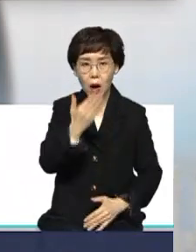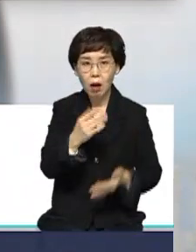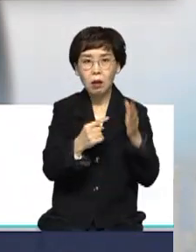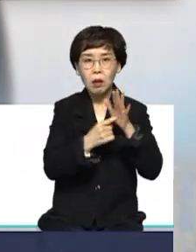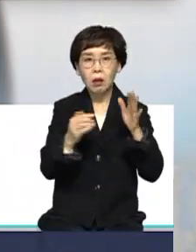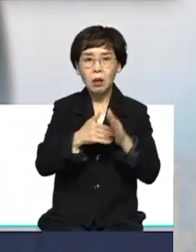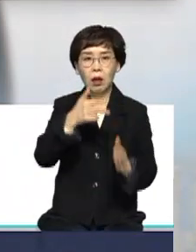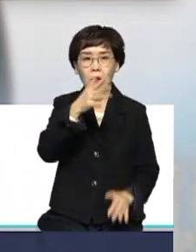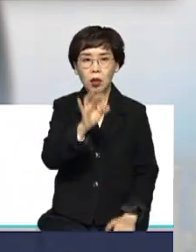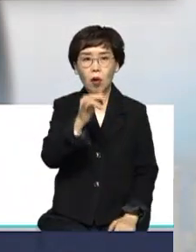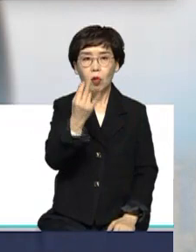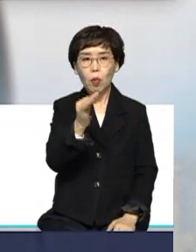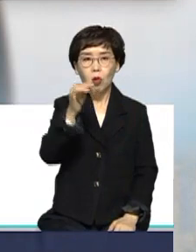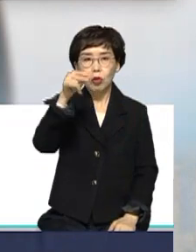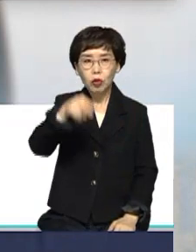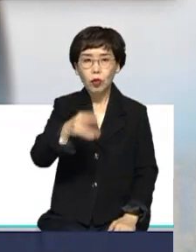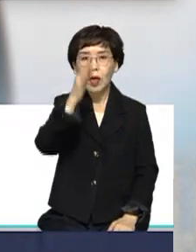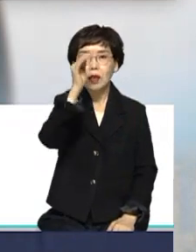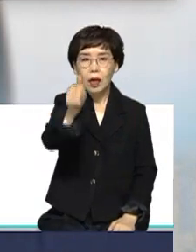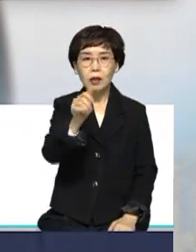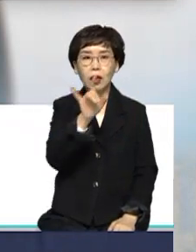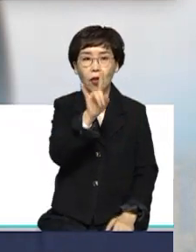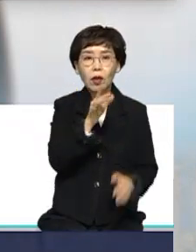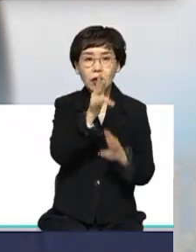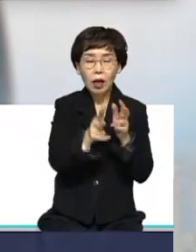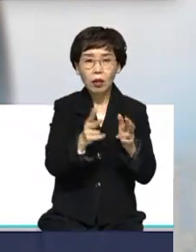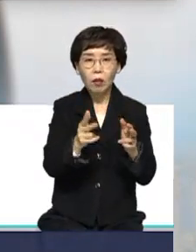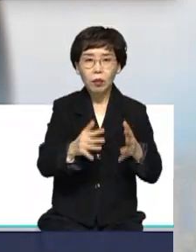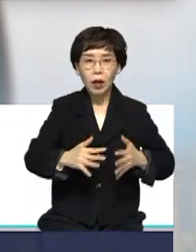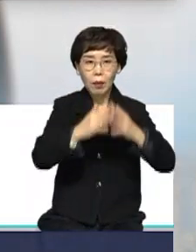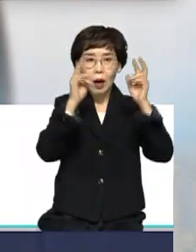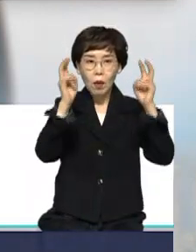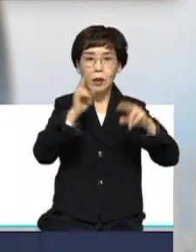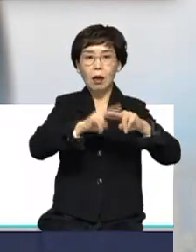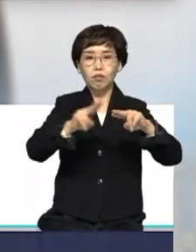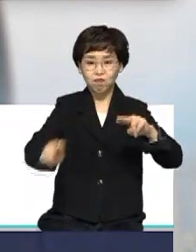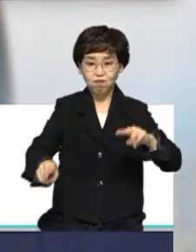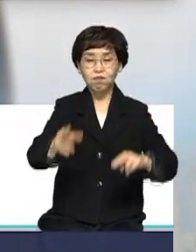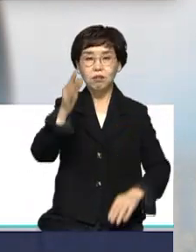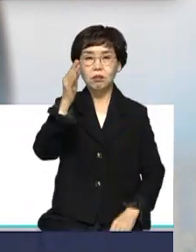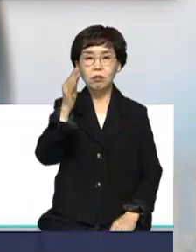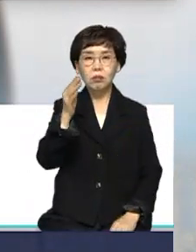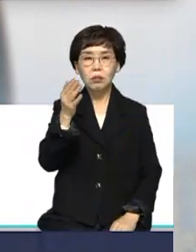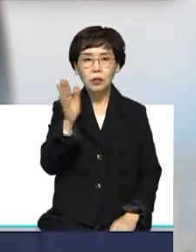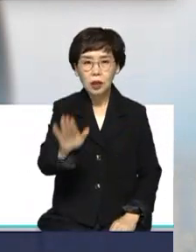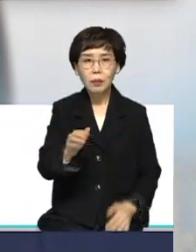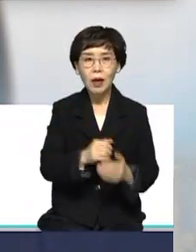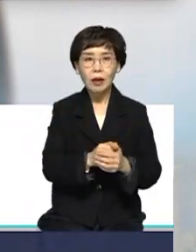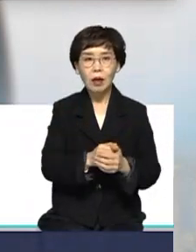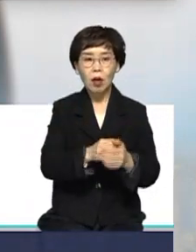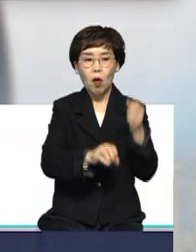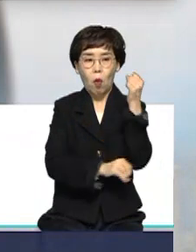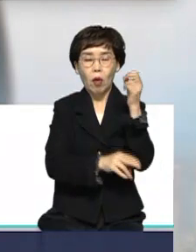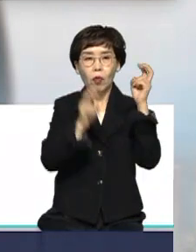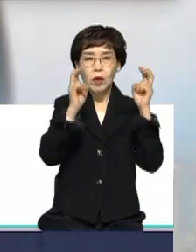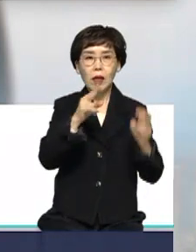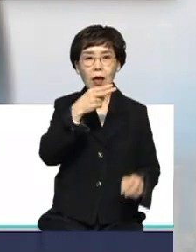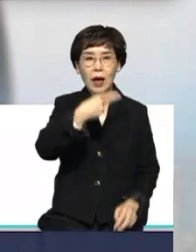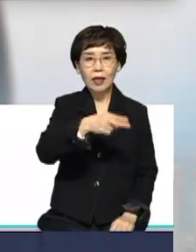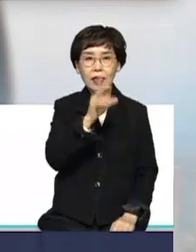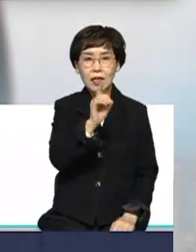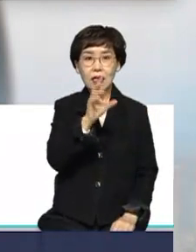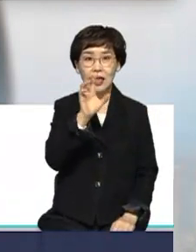정몽규 회장은 현대산업개발 회장직에서는 물러나지만 지주사인 HDC 회장직은 유지하기로 해서 또